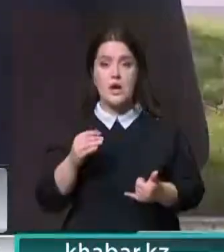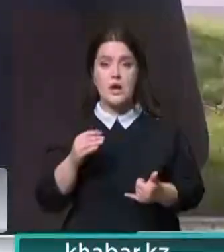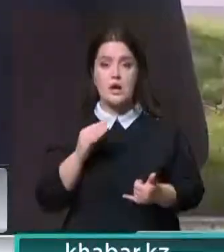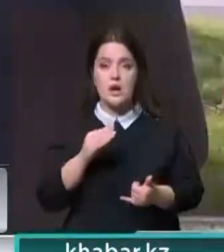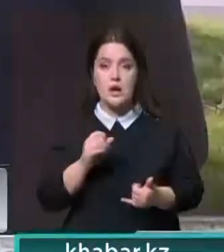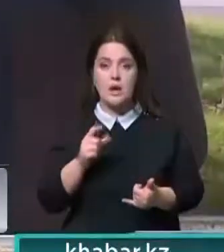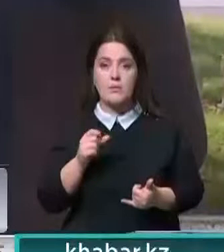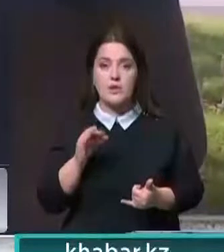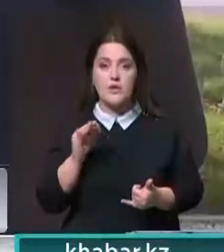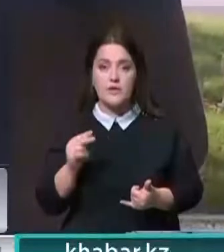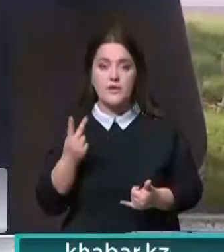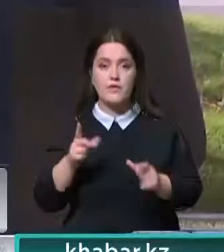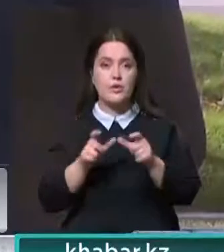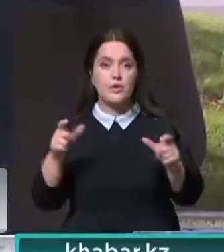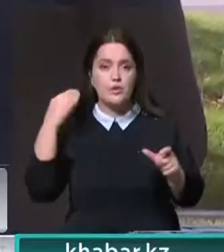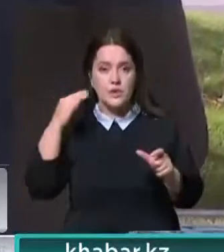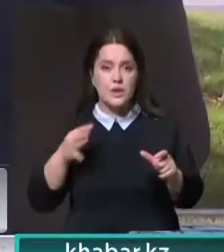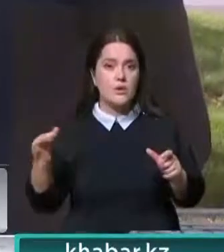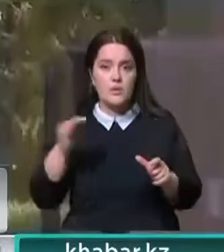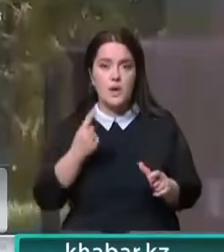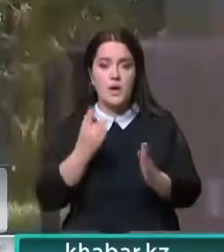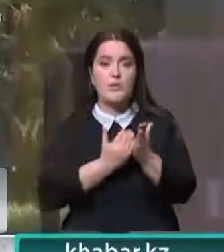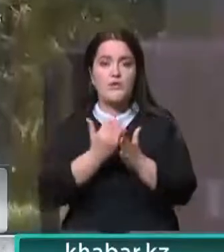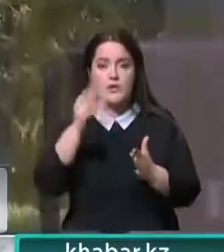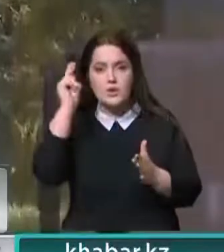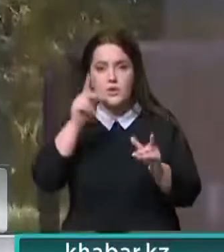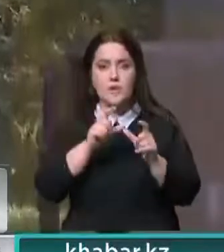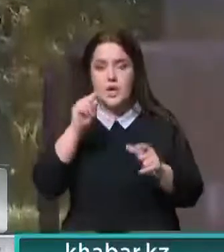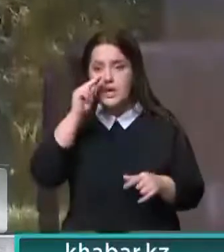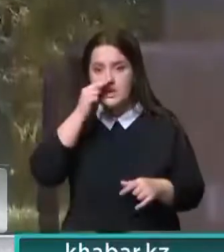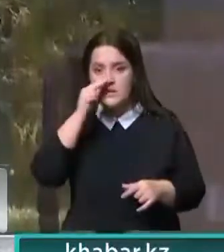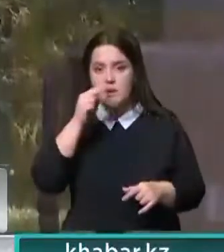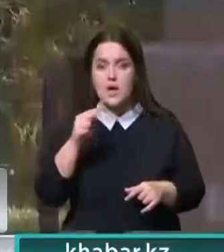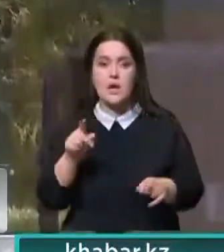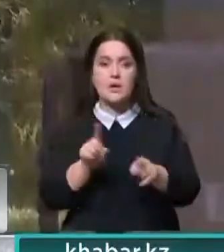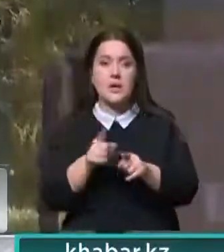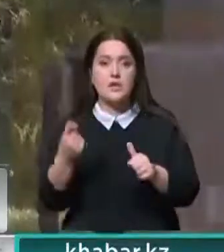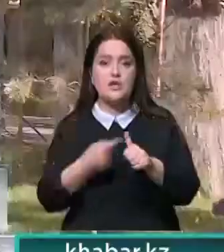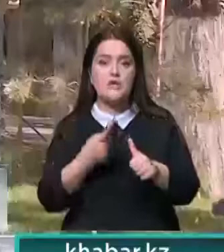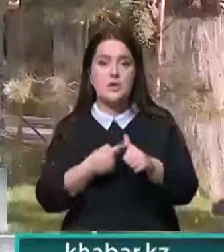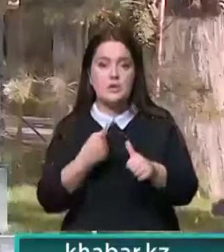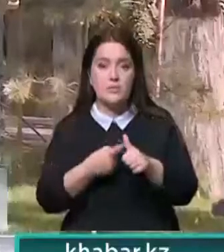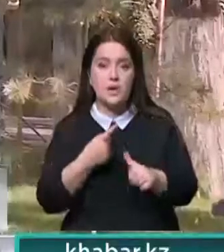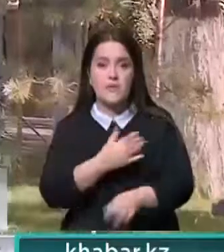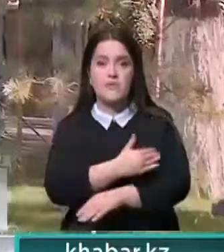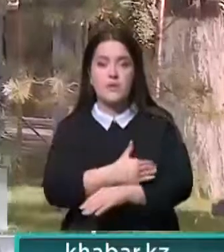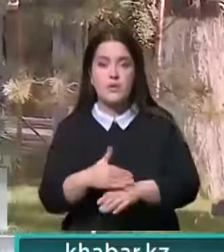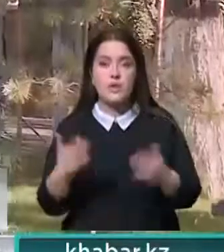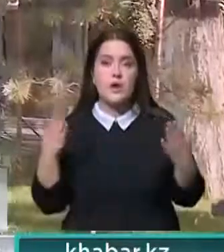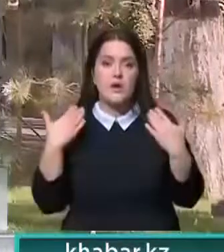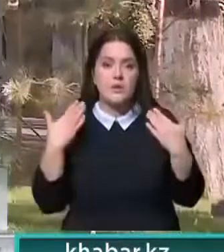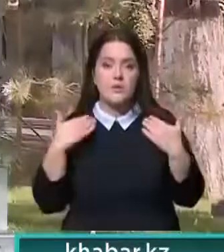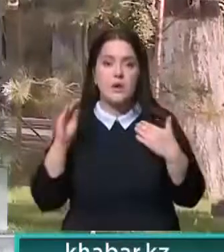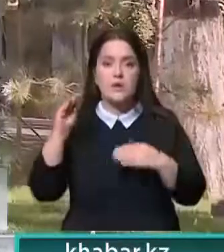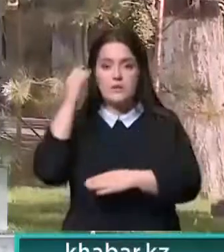Жумабека Ахметовича носит две школы в Туркестанской области и одно высшее учебное заведение в Шымкенте. Также его именем названа